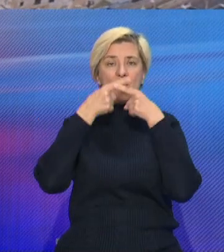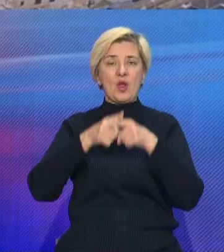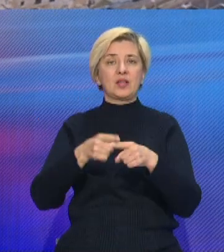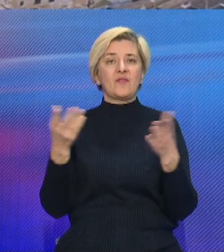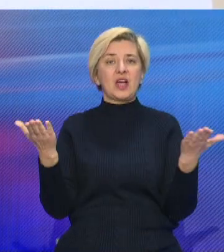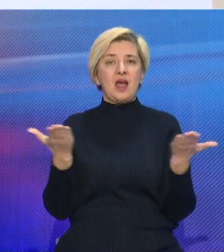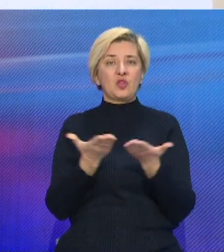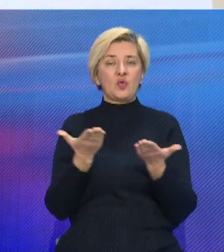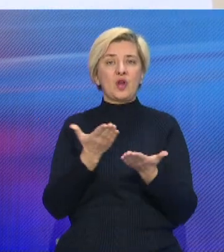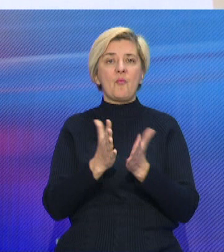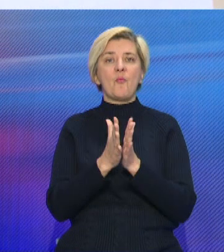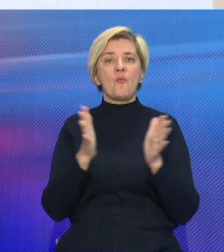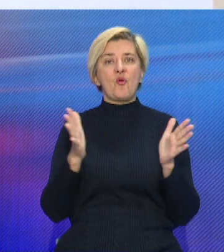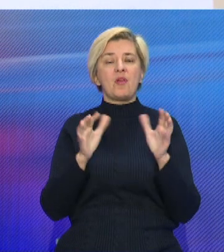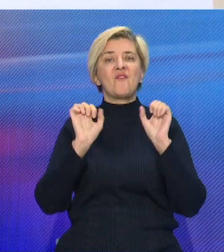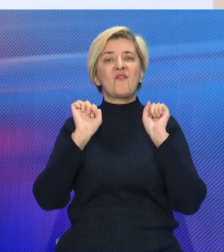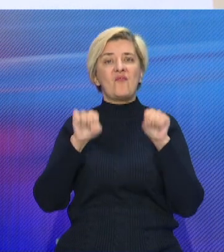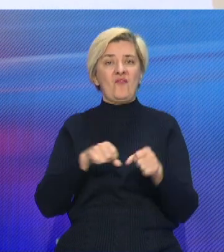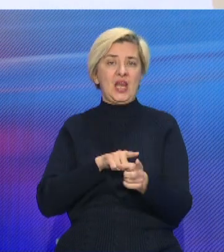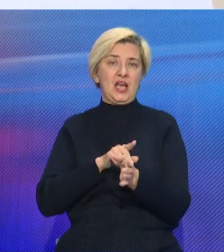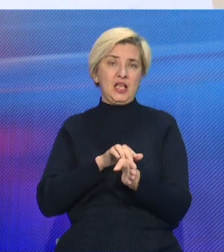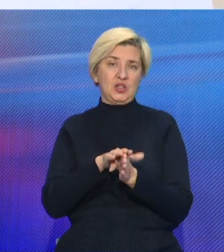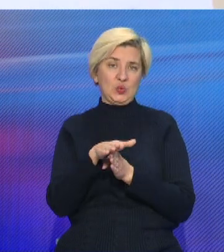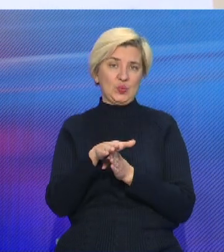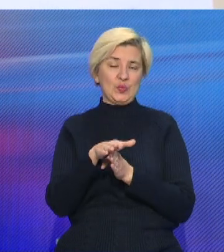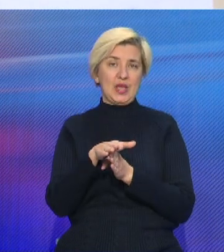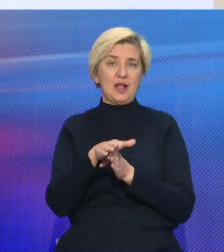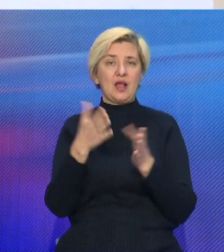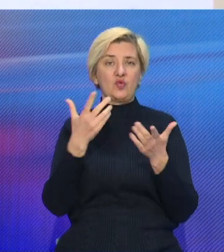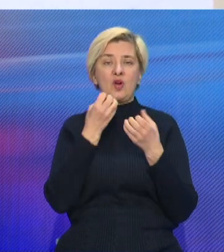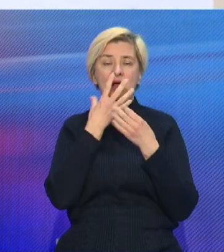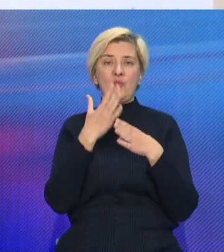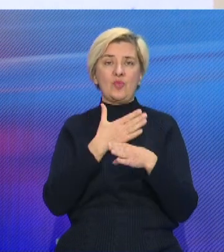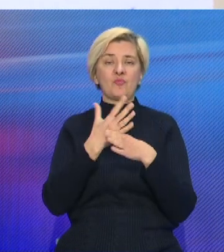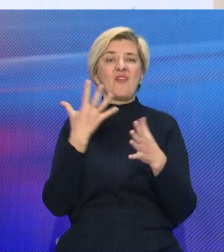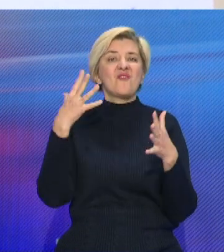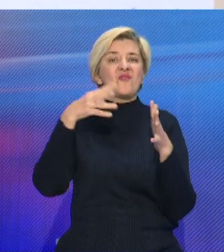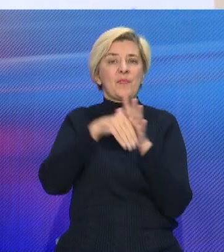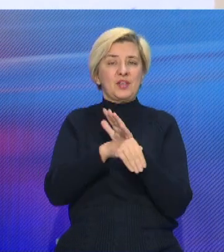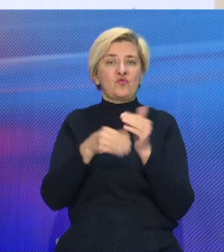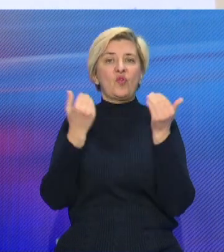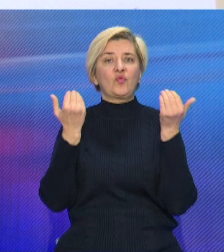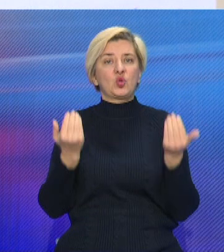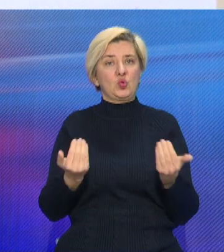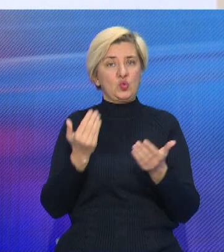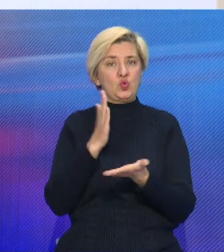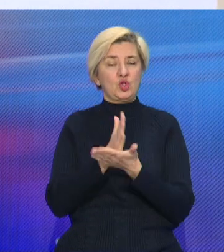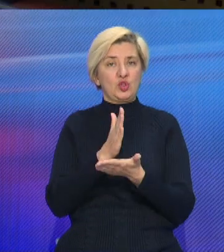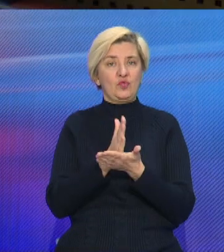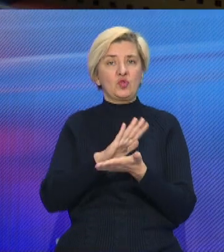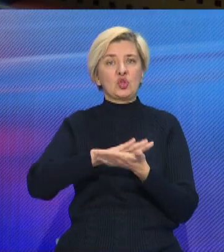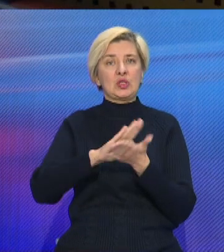которые более реализуемые, которые хорошо проработаны, которые вписываются в существующую